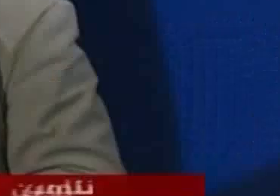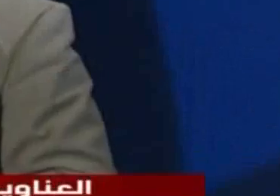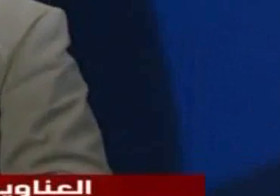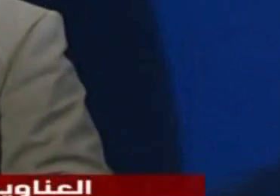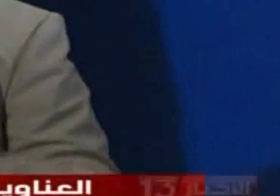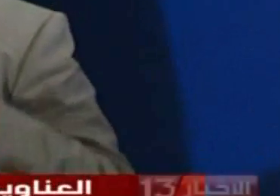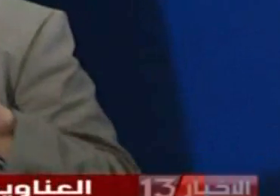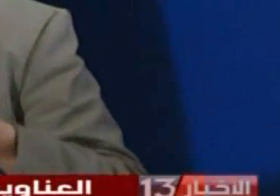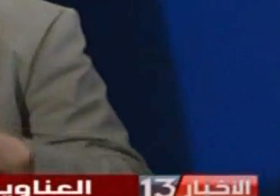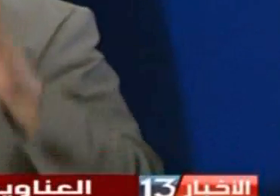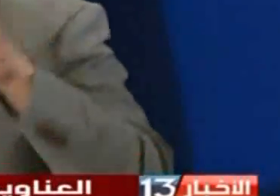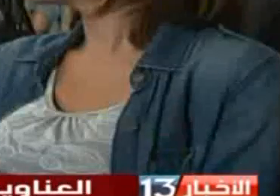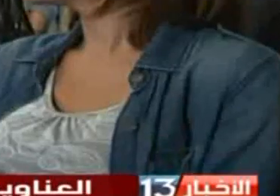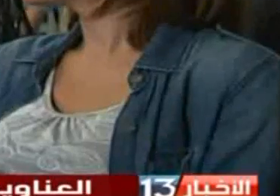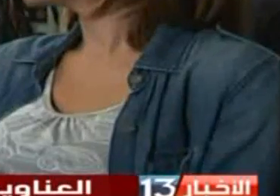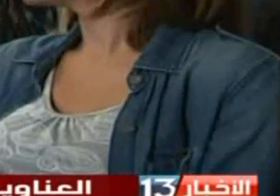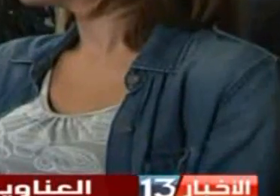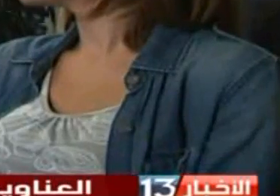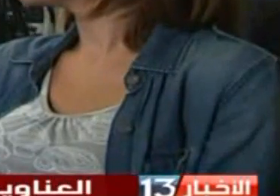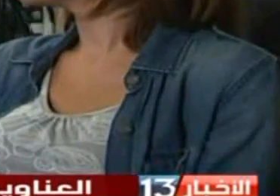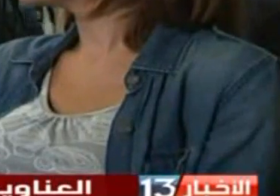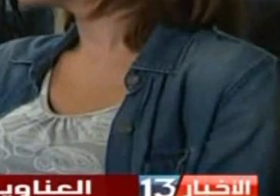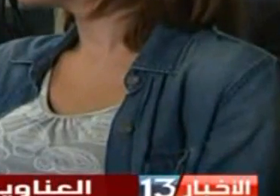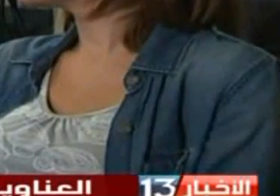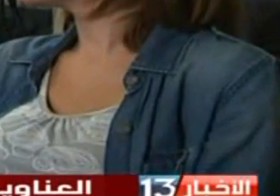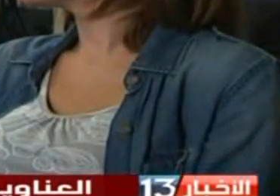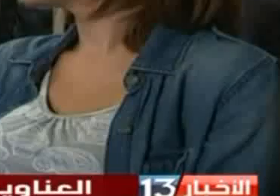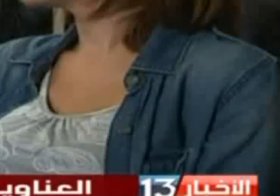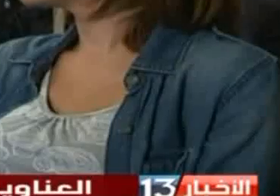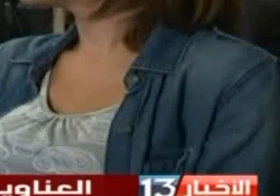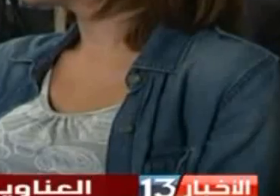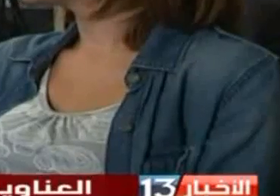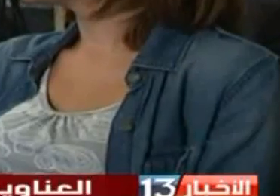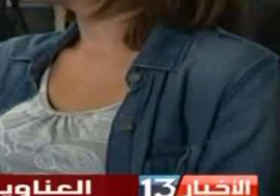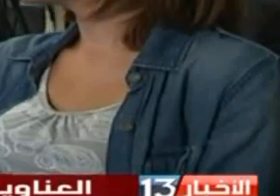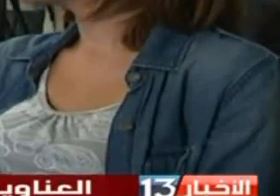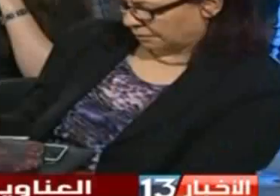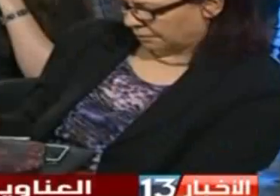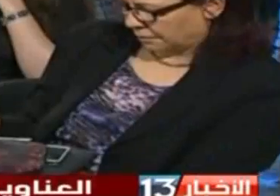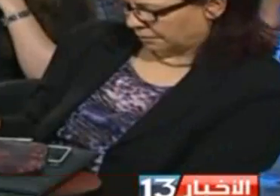انخفاض اسعار الخضر والغلال خلال شهر رمضان وتوفر الانتاج وتجديد الرقبه في